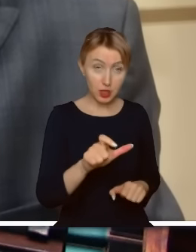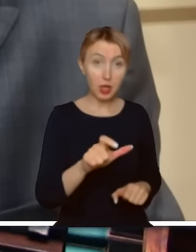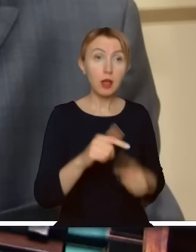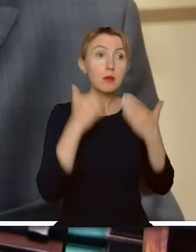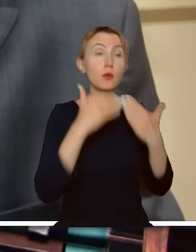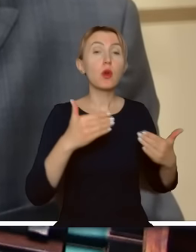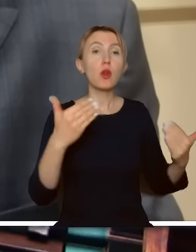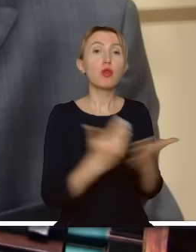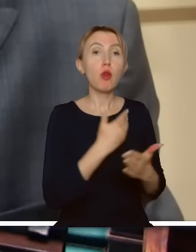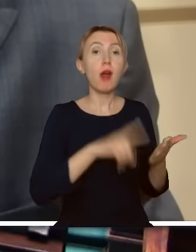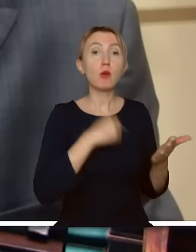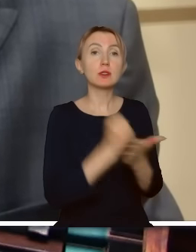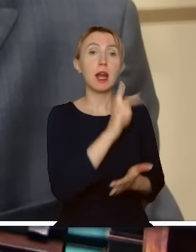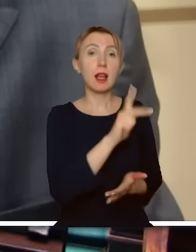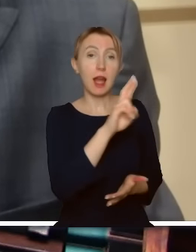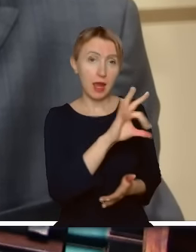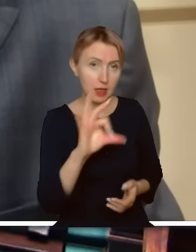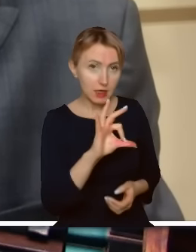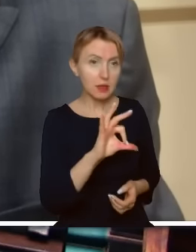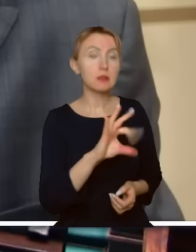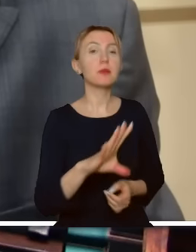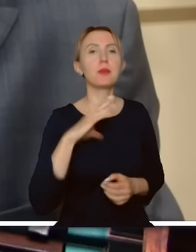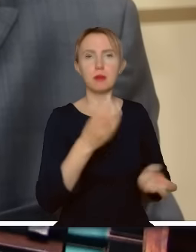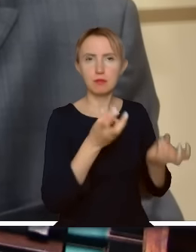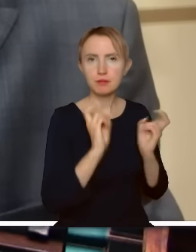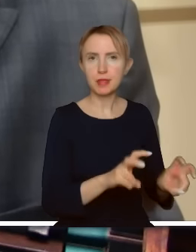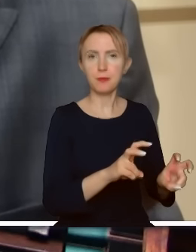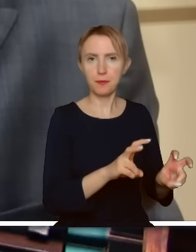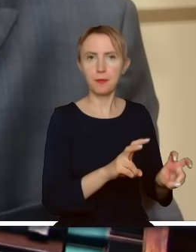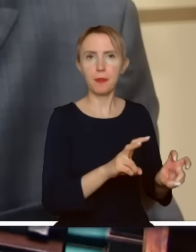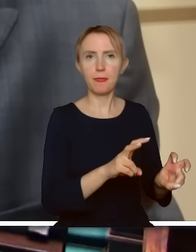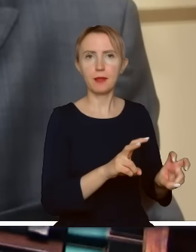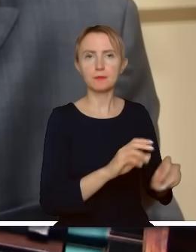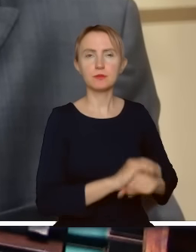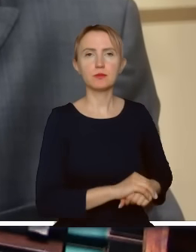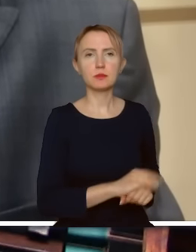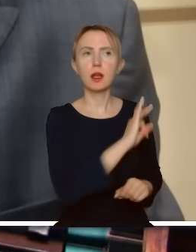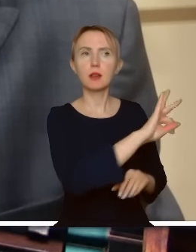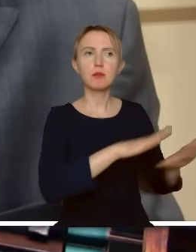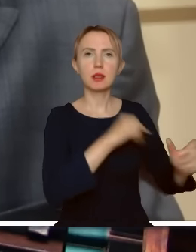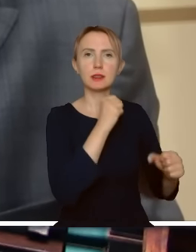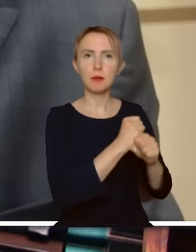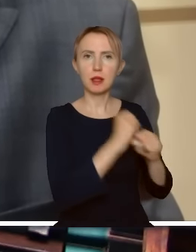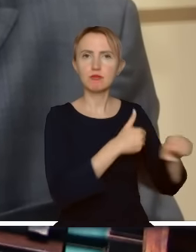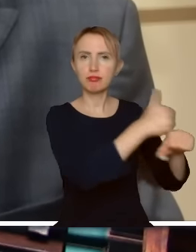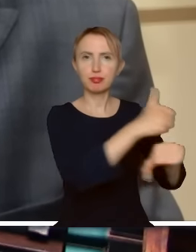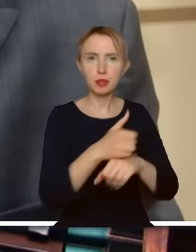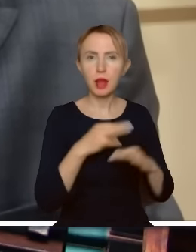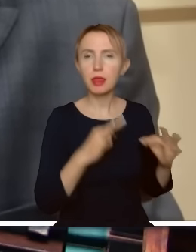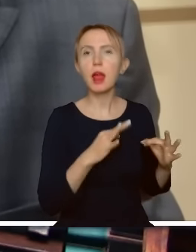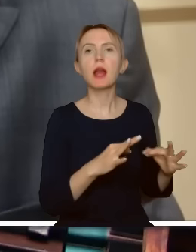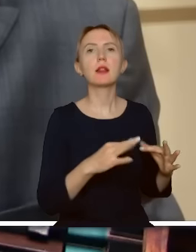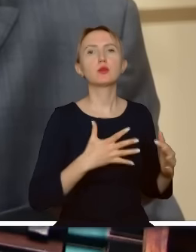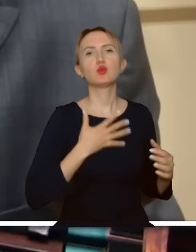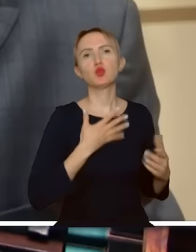o KRS zostali powołani na swoje stanowiska to jest w tej chwili zdaje się